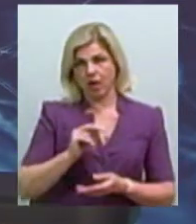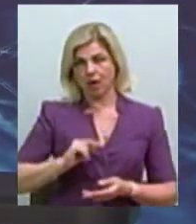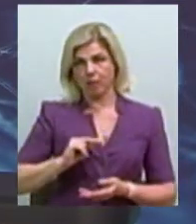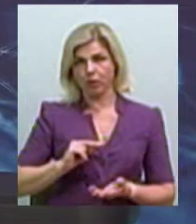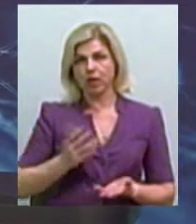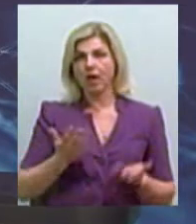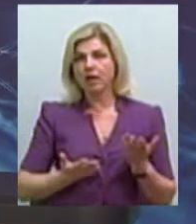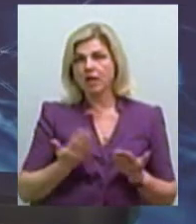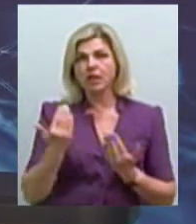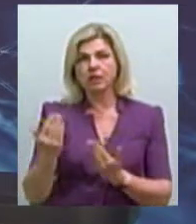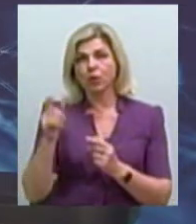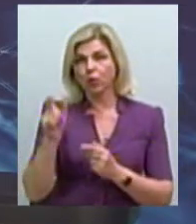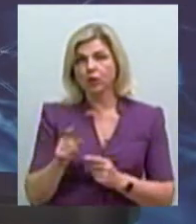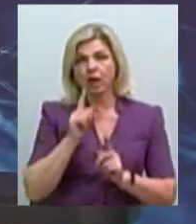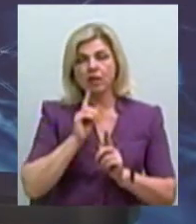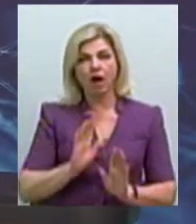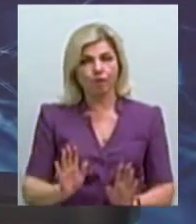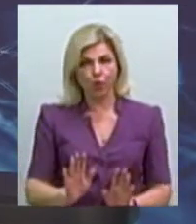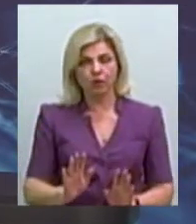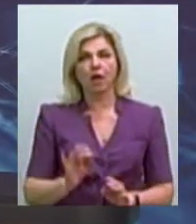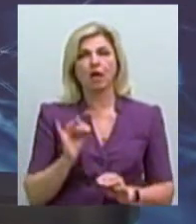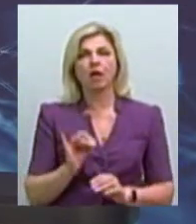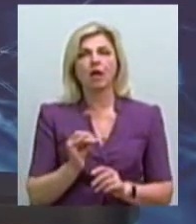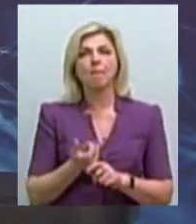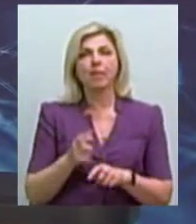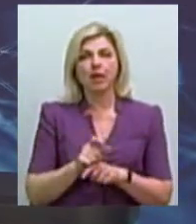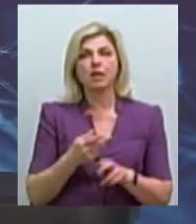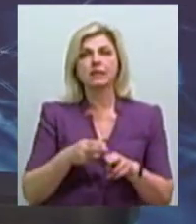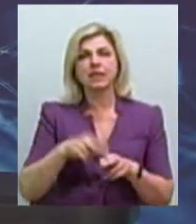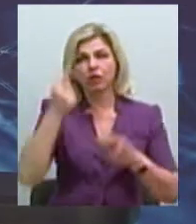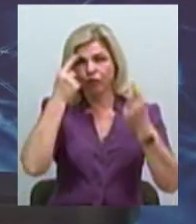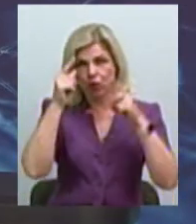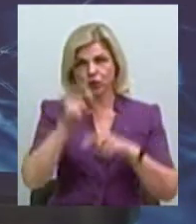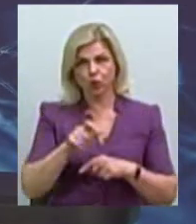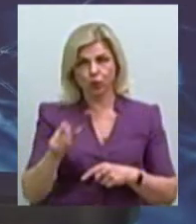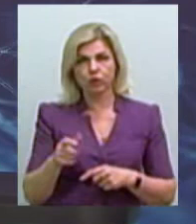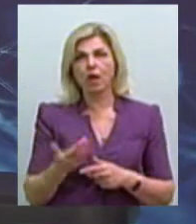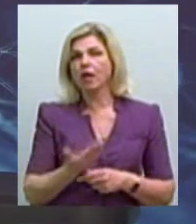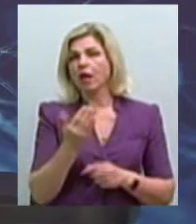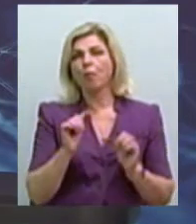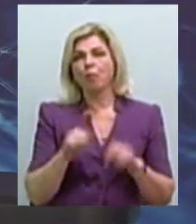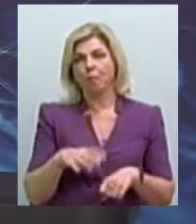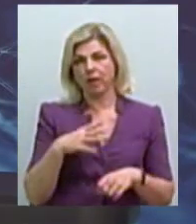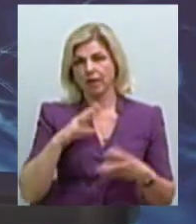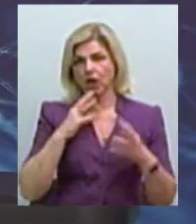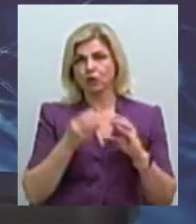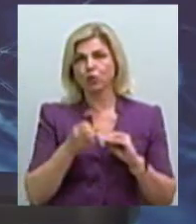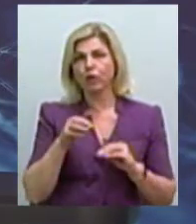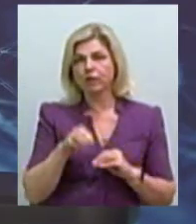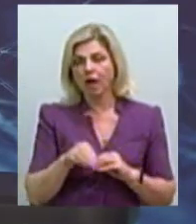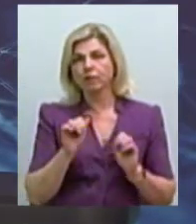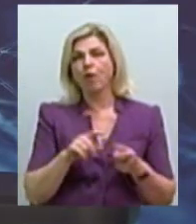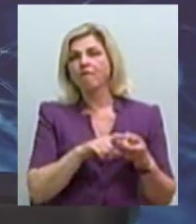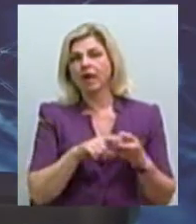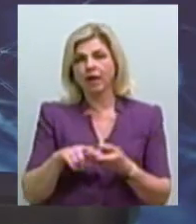якщо їй не комфортно, а тим більше це все ж таки творчі люди, то який може бути результат, це можуть впливати